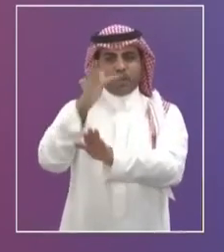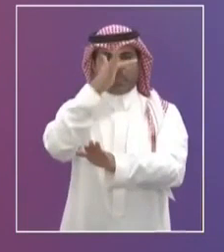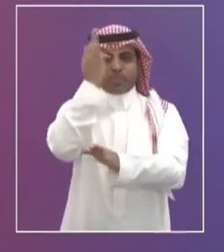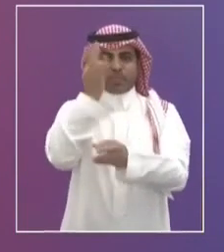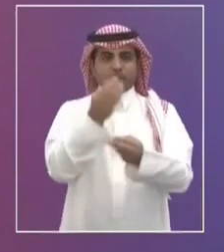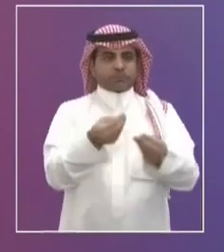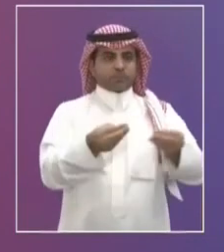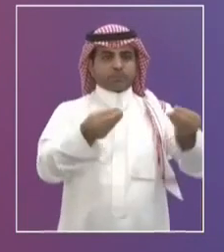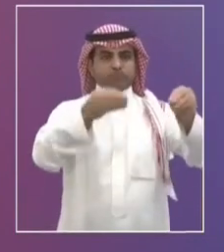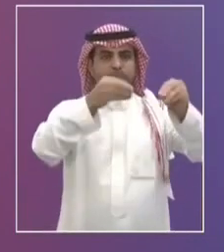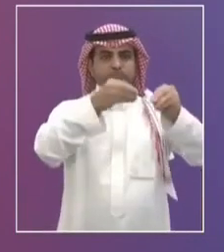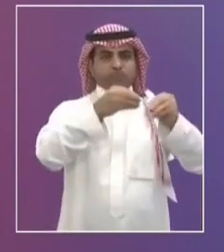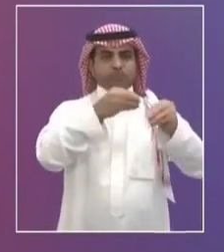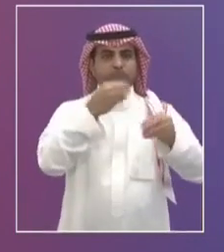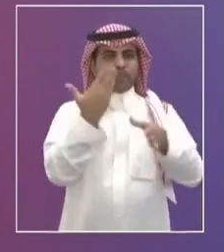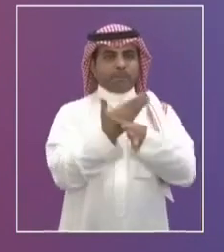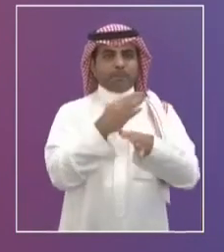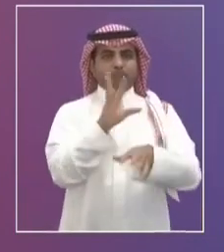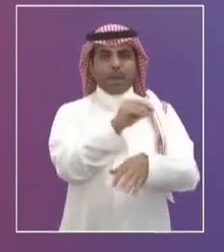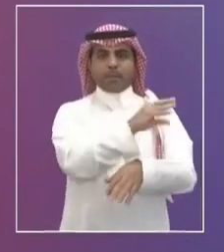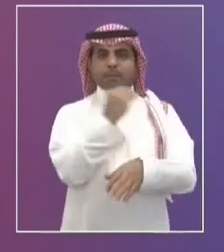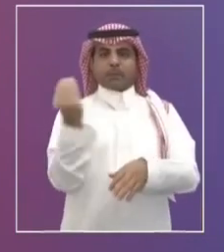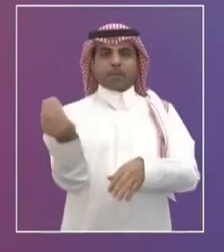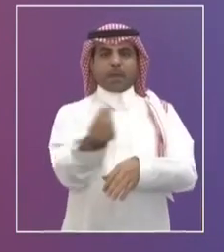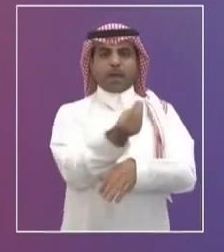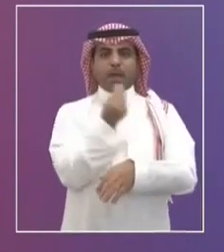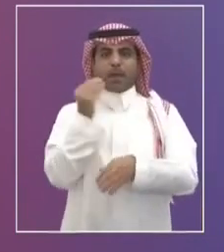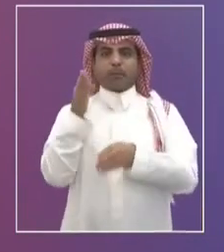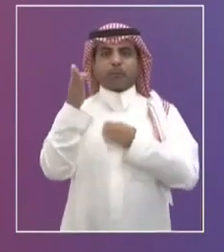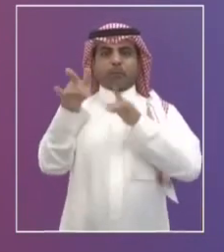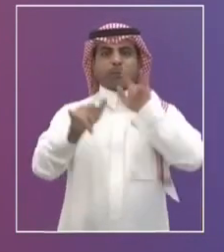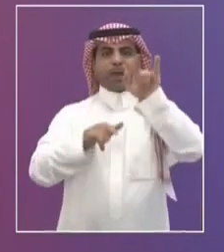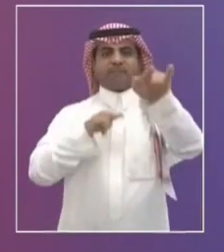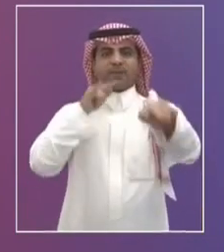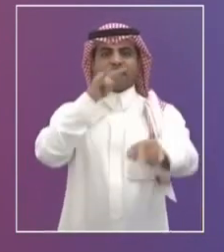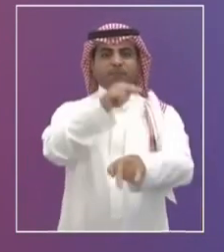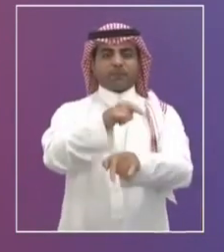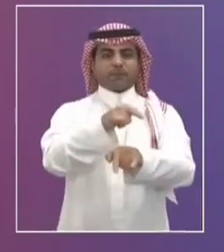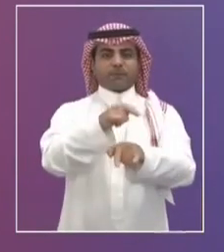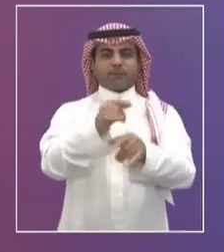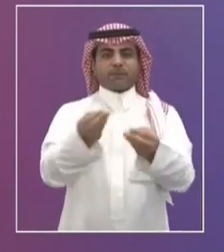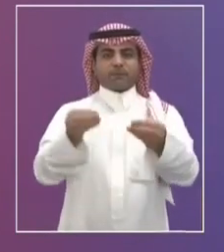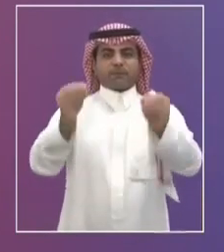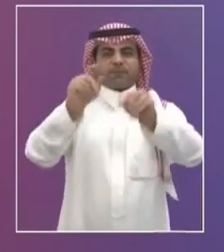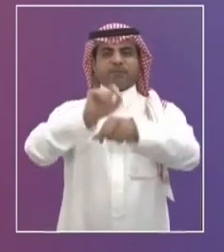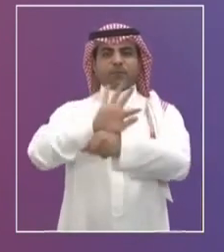سيتم فرض المزيد من الإجراءات الاحترازية في هذه المدن؟